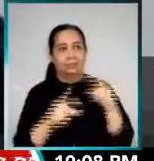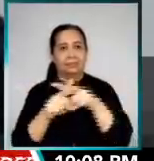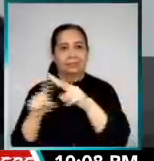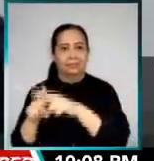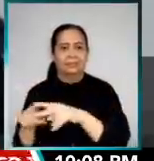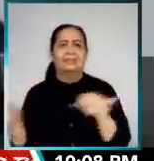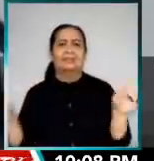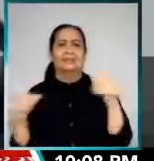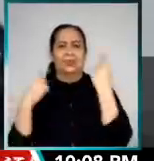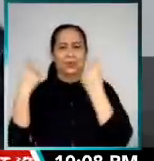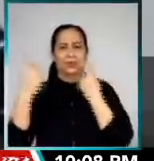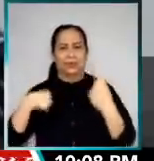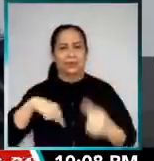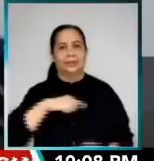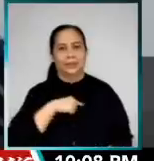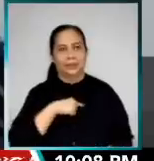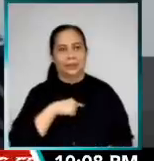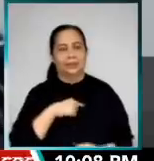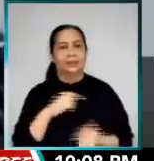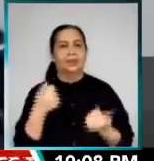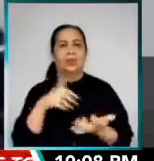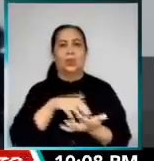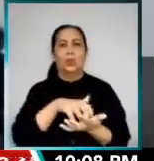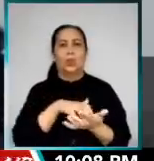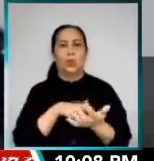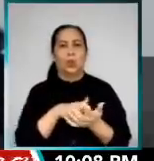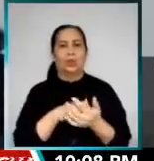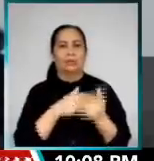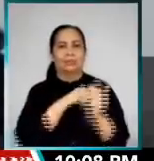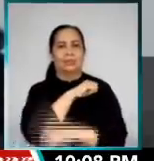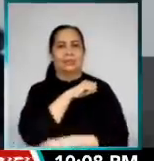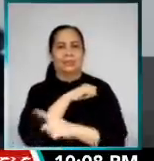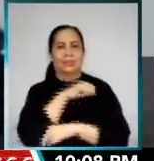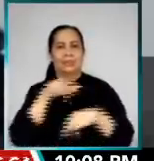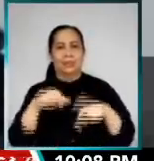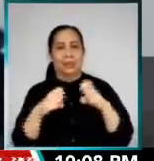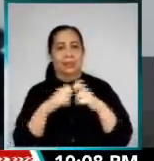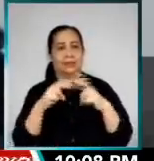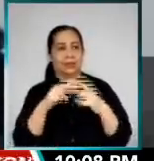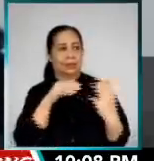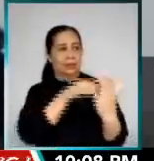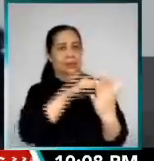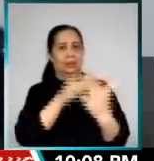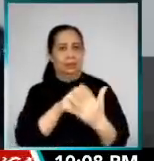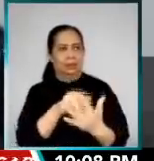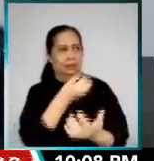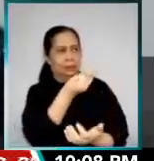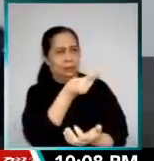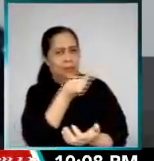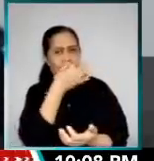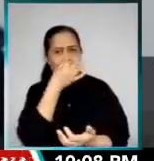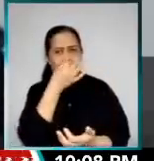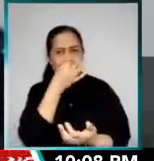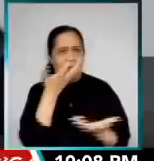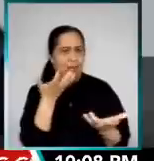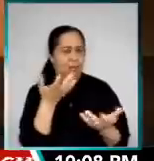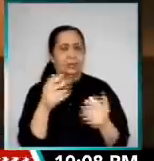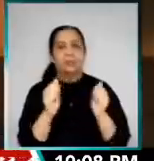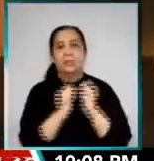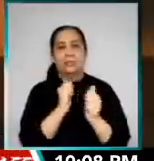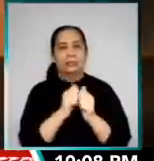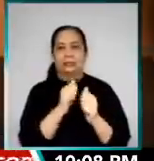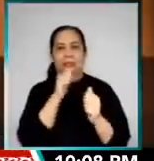of us dahil mahina ang conviction dito. Even ang prosecution, bilang mo, parang ganyan. So ibig sabihin, hindi talaga